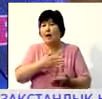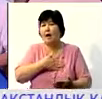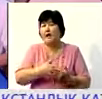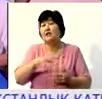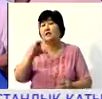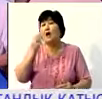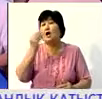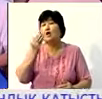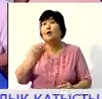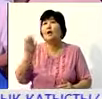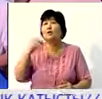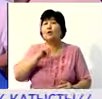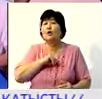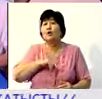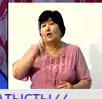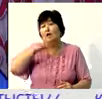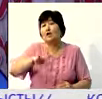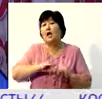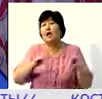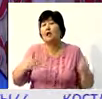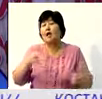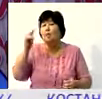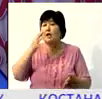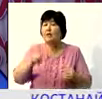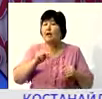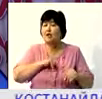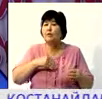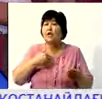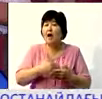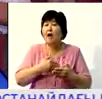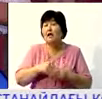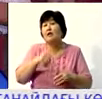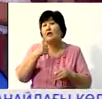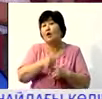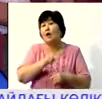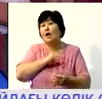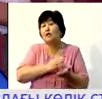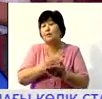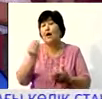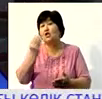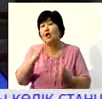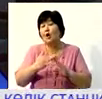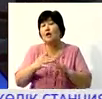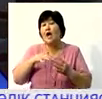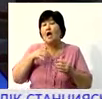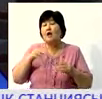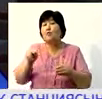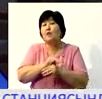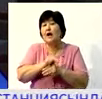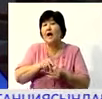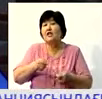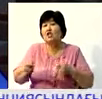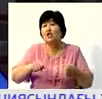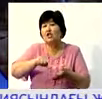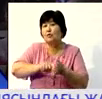Сейілбек Шауқаманұлы есті өмірін елінің өркендеуіне арнады. Білім алды, еңбекке араласты. Ең әуелі қызмет жолын Шиелі ауданында механик инженер жетекшісі болып